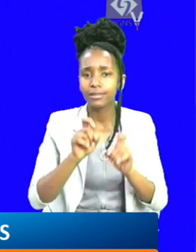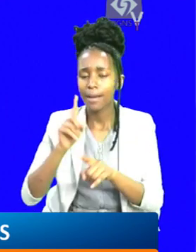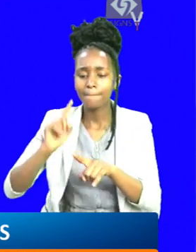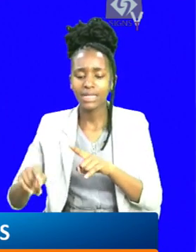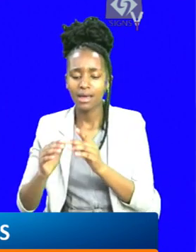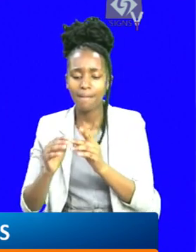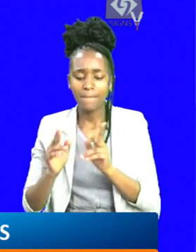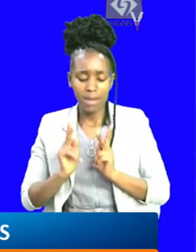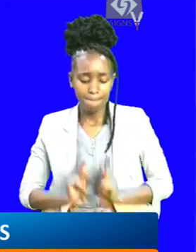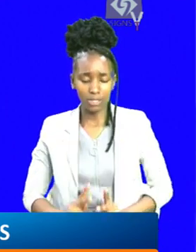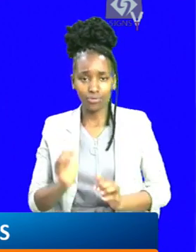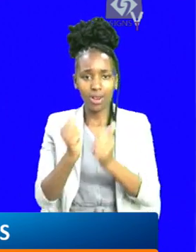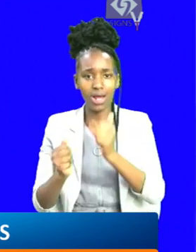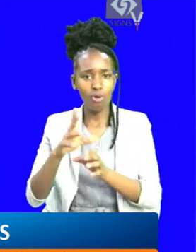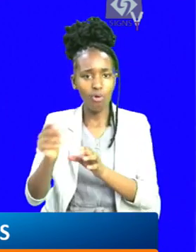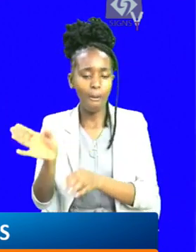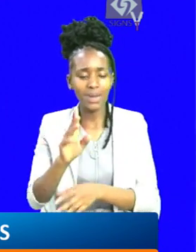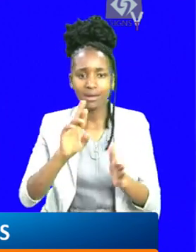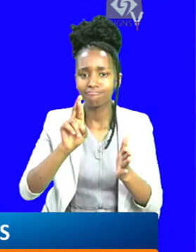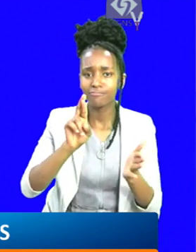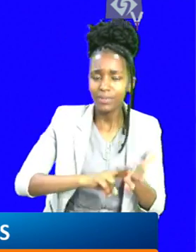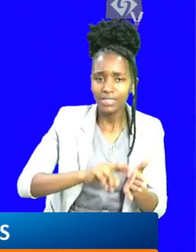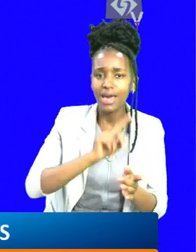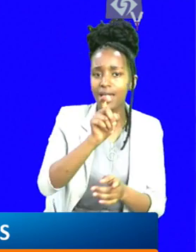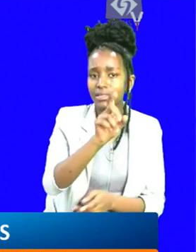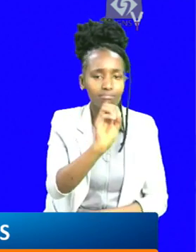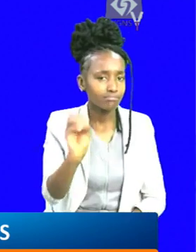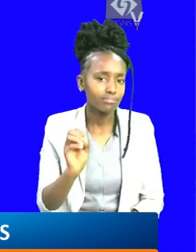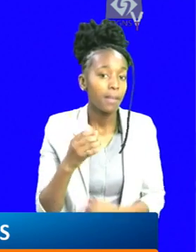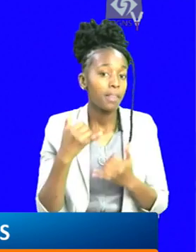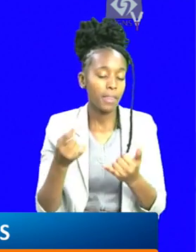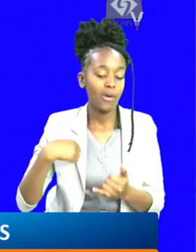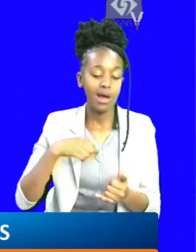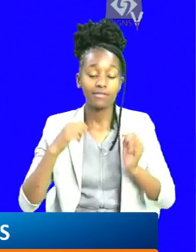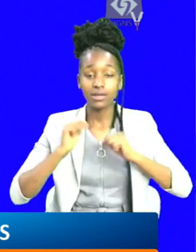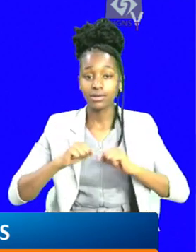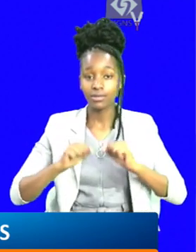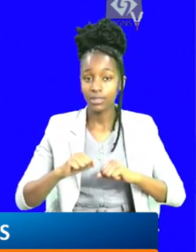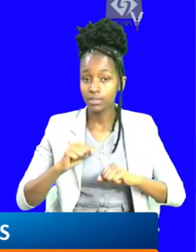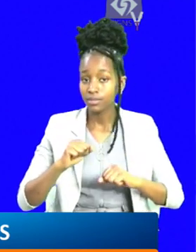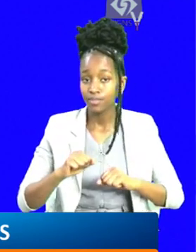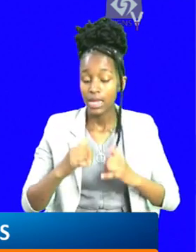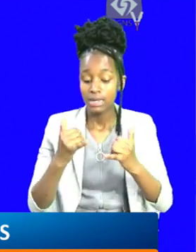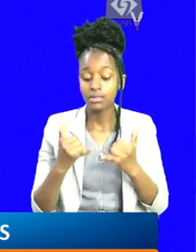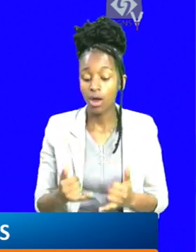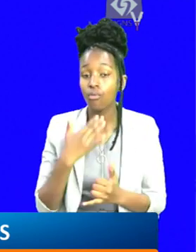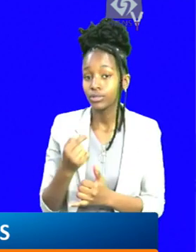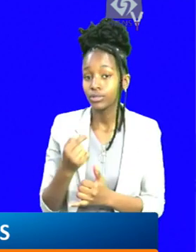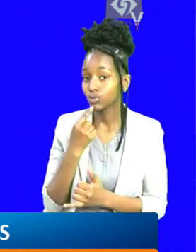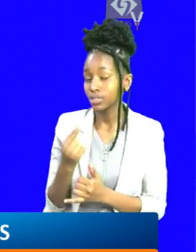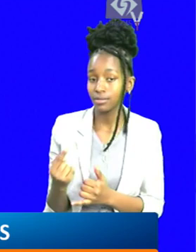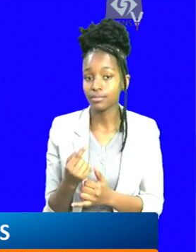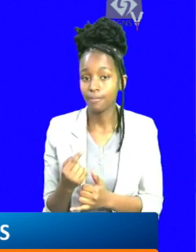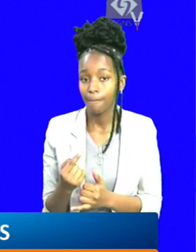hali ya udereva yenye nafanya sasa turudi kwa test? Aya, number 2 nikuulize. Mbona imekuwa ni watu wa transport wa masafa marefu lori